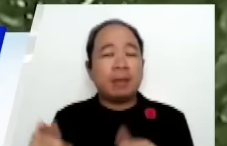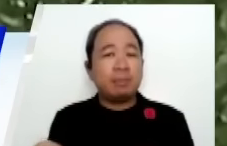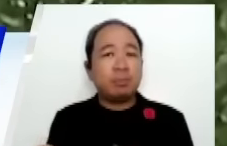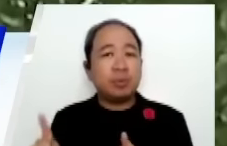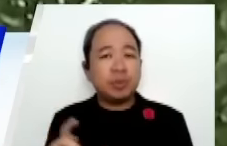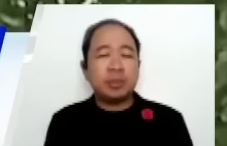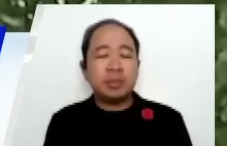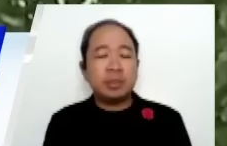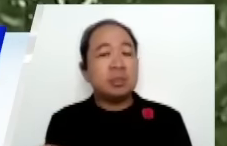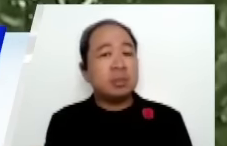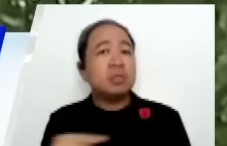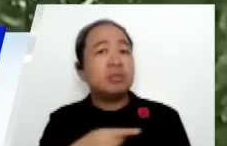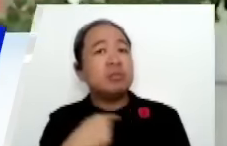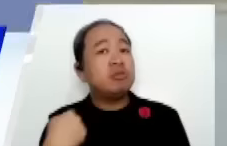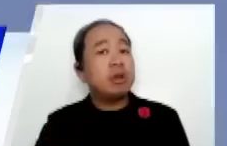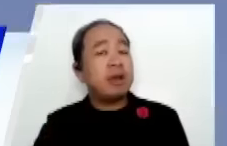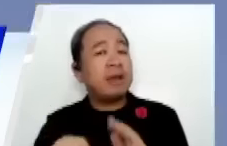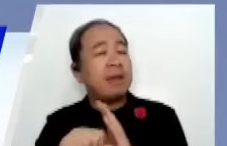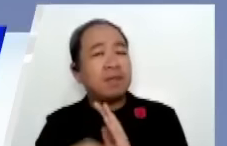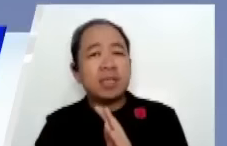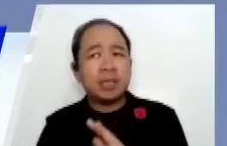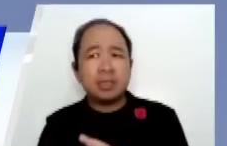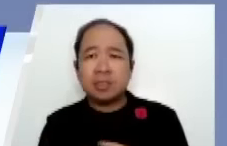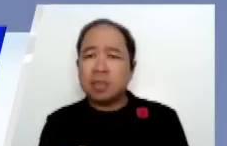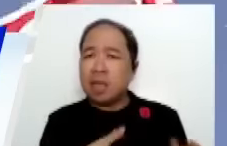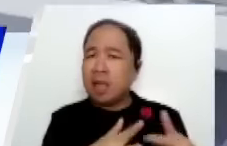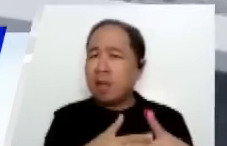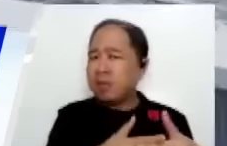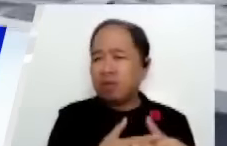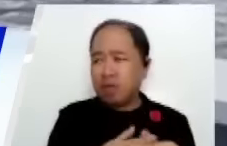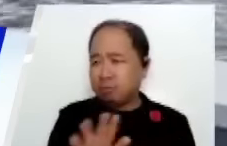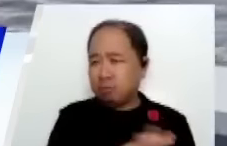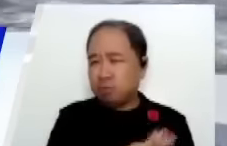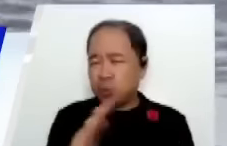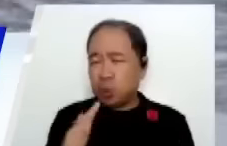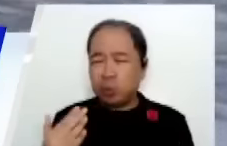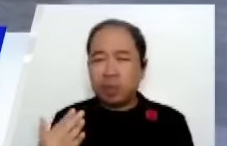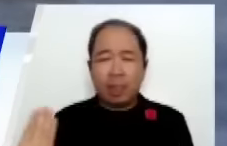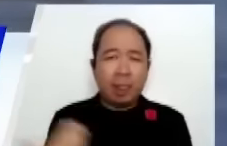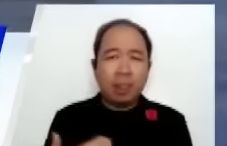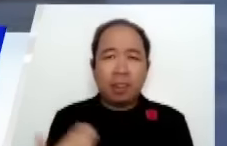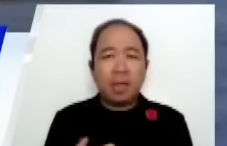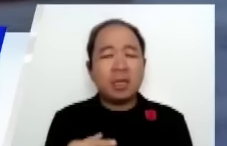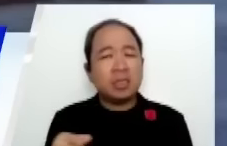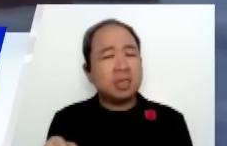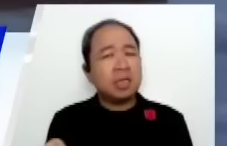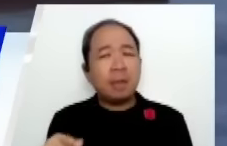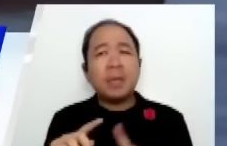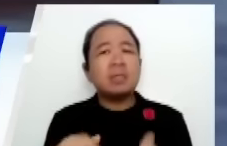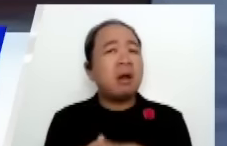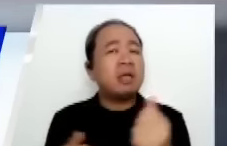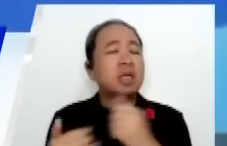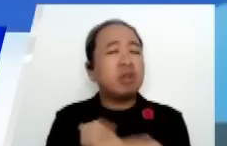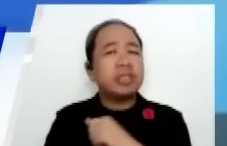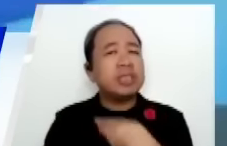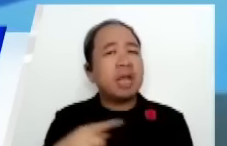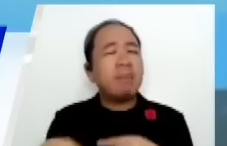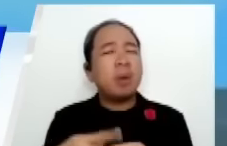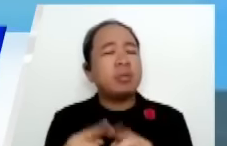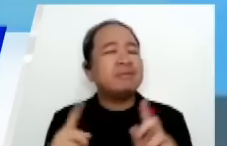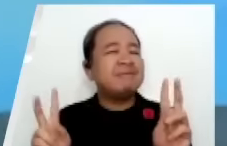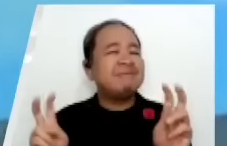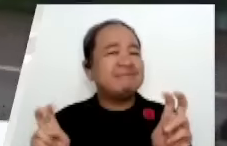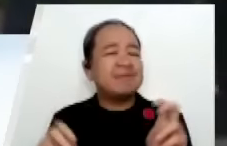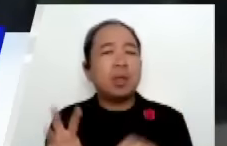China walang karapatang makialam ang Amerika at iba pa sa usapin ng South China Sea at West Philippine Sea.